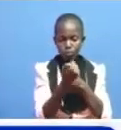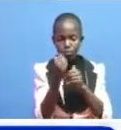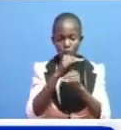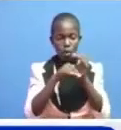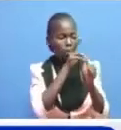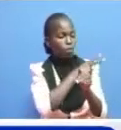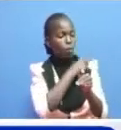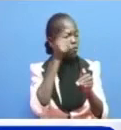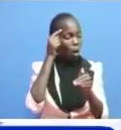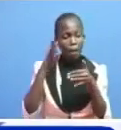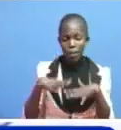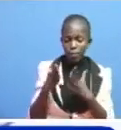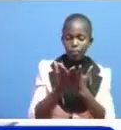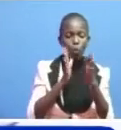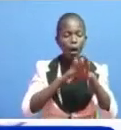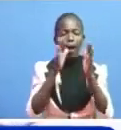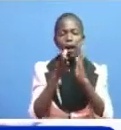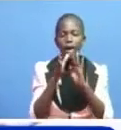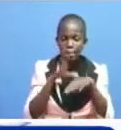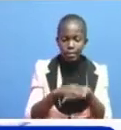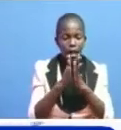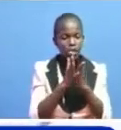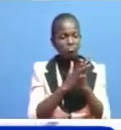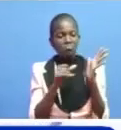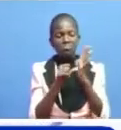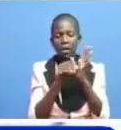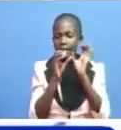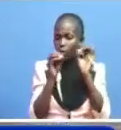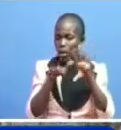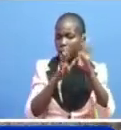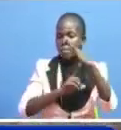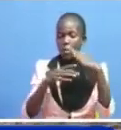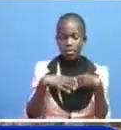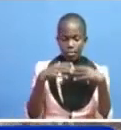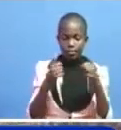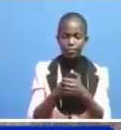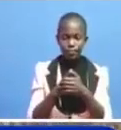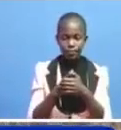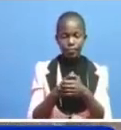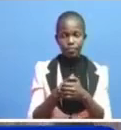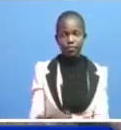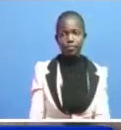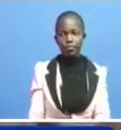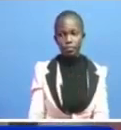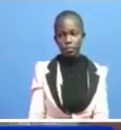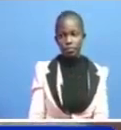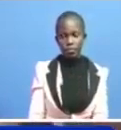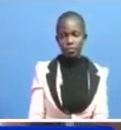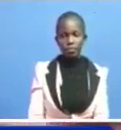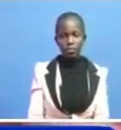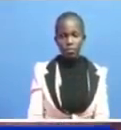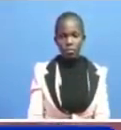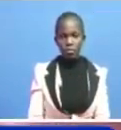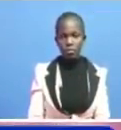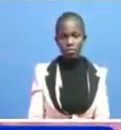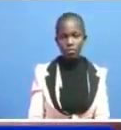ndhenu wa Uthukumi onesa na vaina madhena mana kuse wa ndhenu wa muvia wa uiti na uimawa mwi. Ziko sahi. Ziko sahi. Tuende tuone.